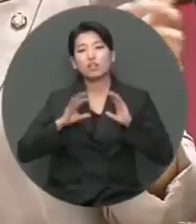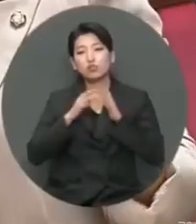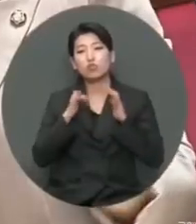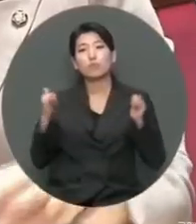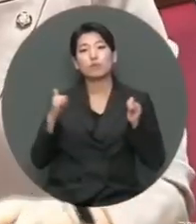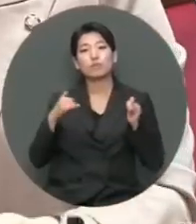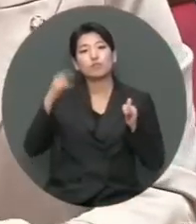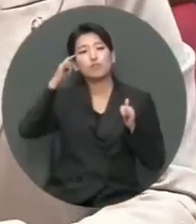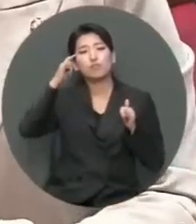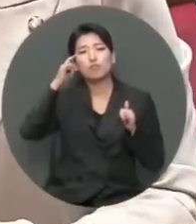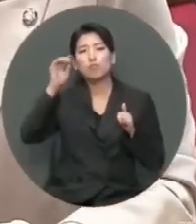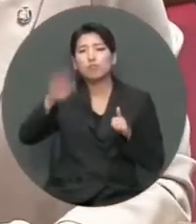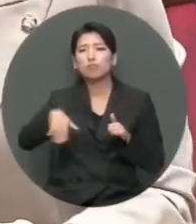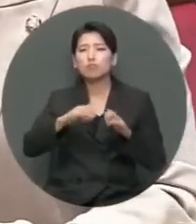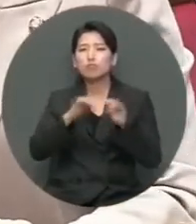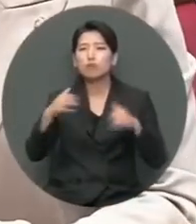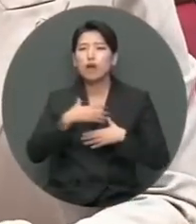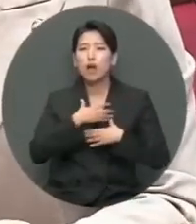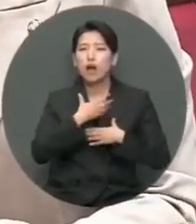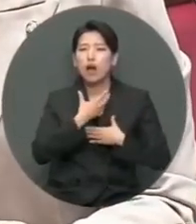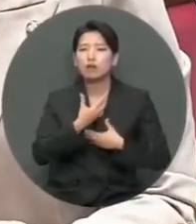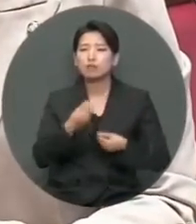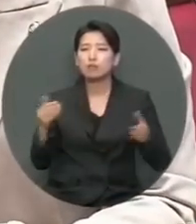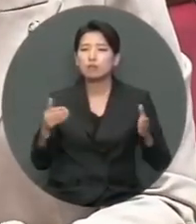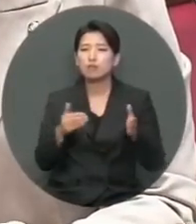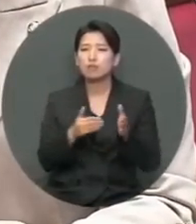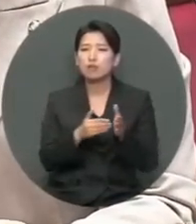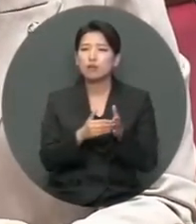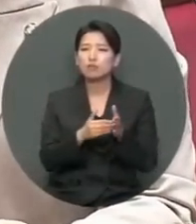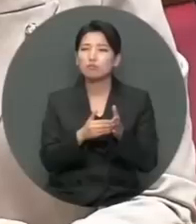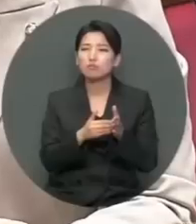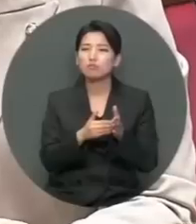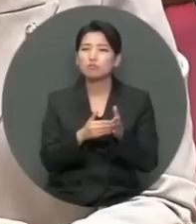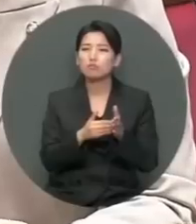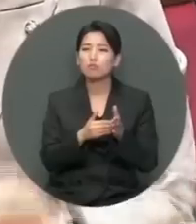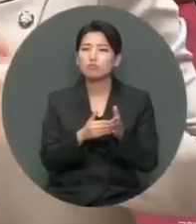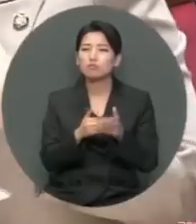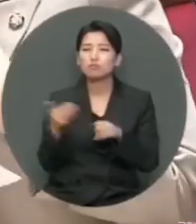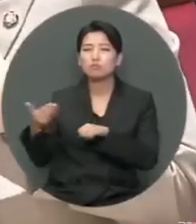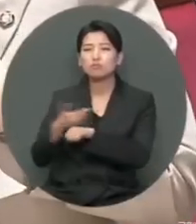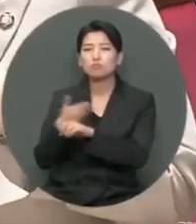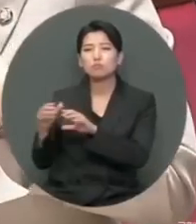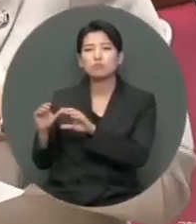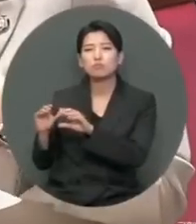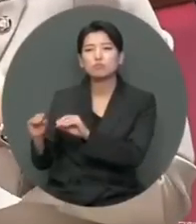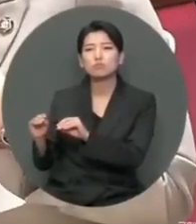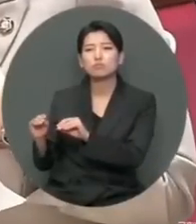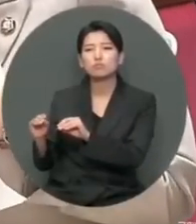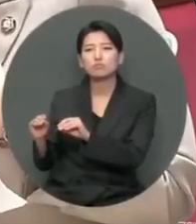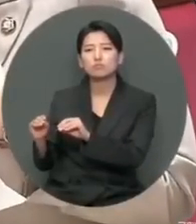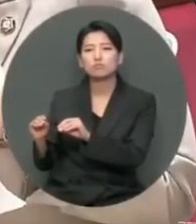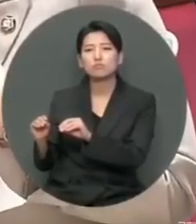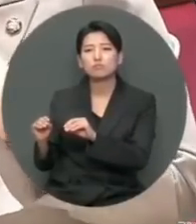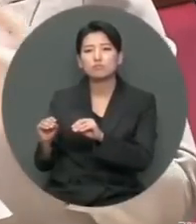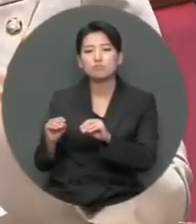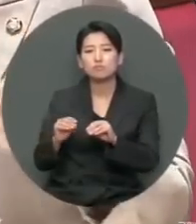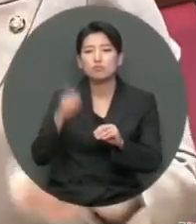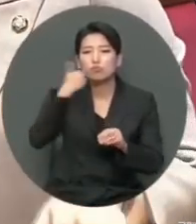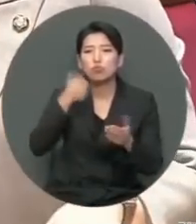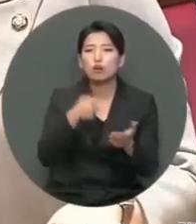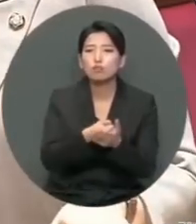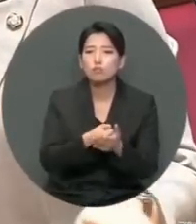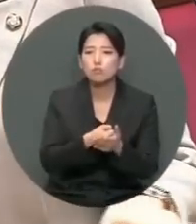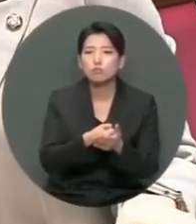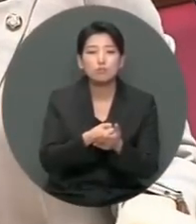생기잖아요. 국민의 안심 여부는 그러니까 공무원들이 예컨대 주관적으로 판단하는 건가? 아, 우리 국민들이 이제 안심하고 있어. 이렇게?